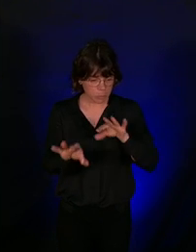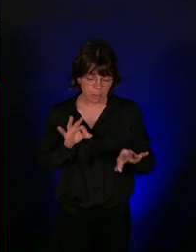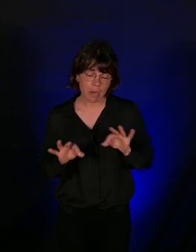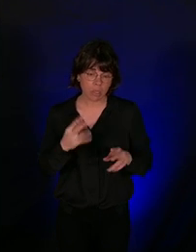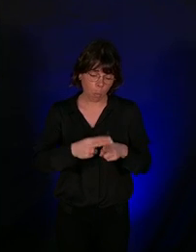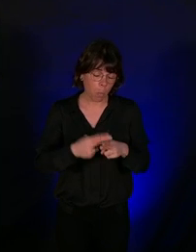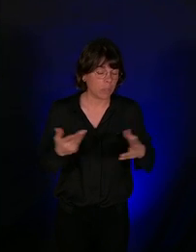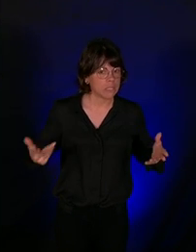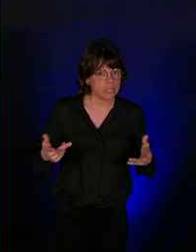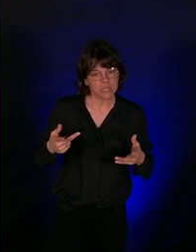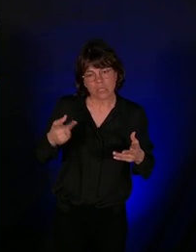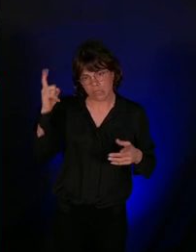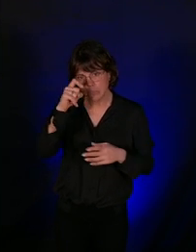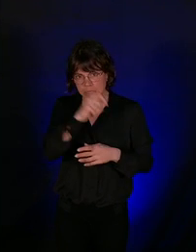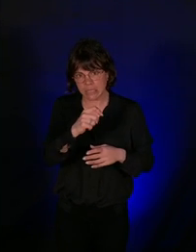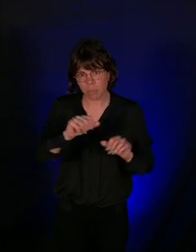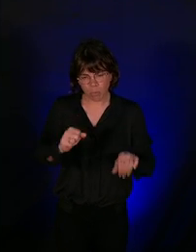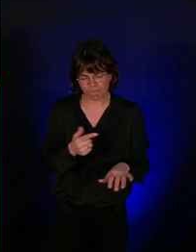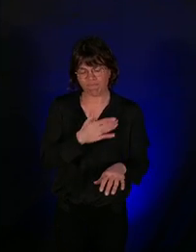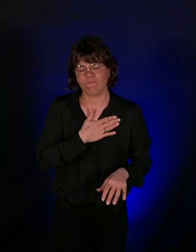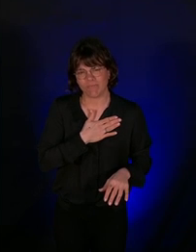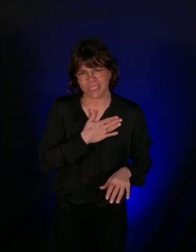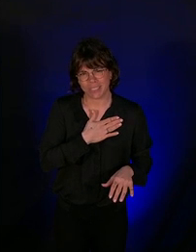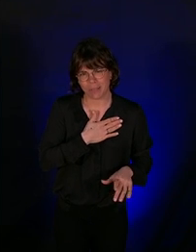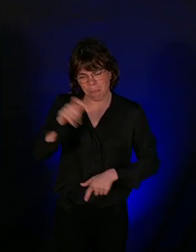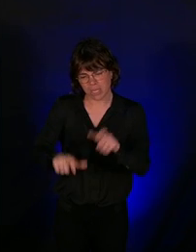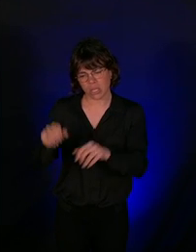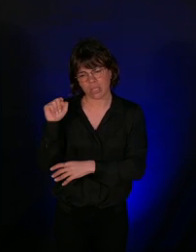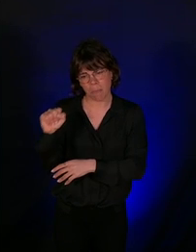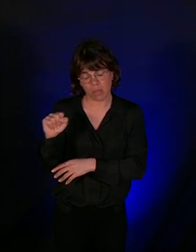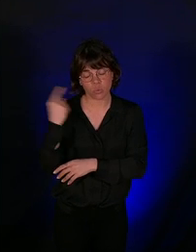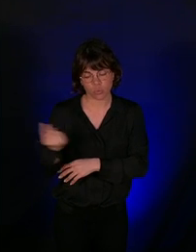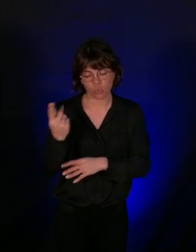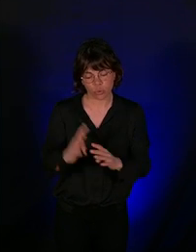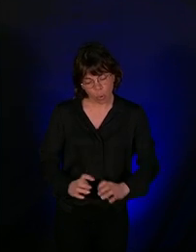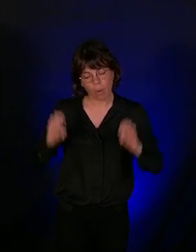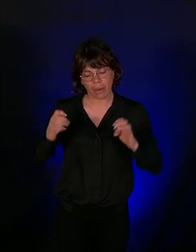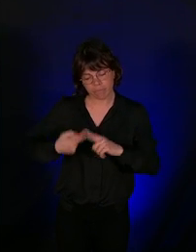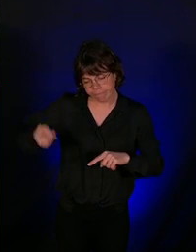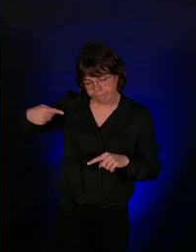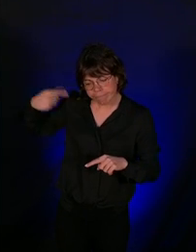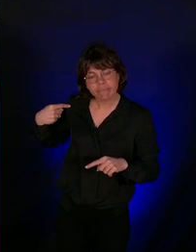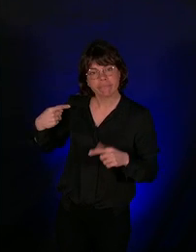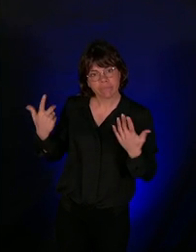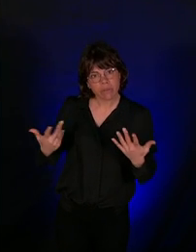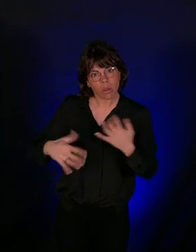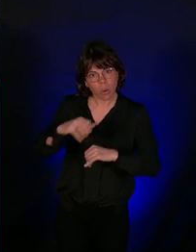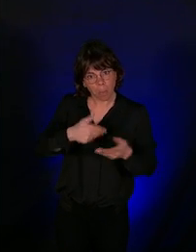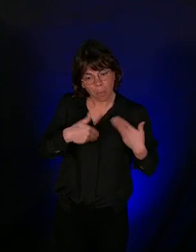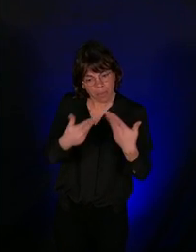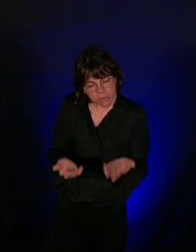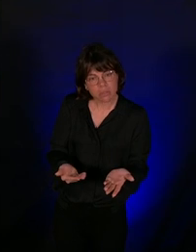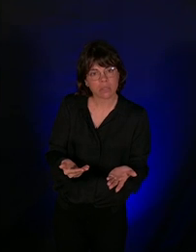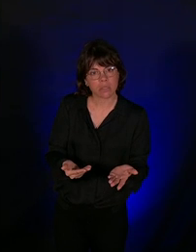règle difficile qui peut blesser les camarades comme à chaque congrès le principe de la conception de mise à